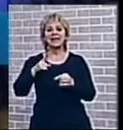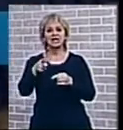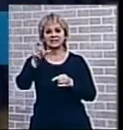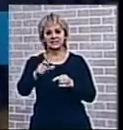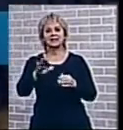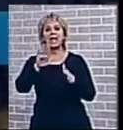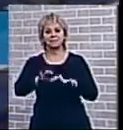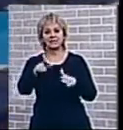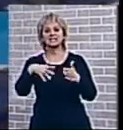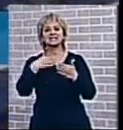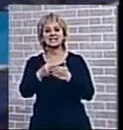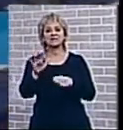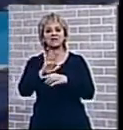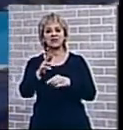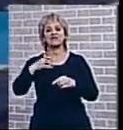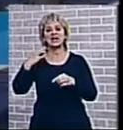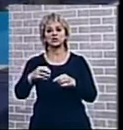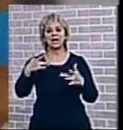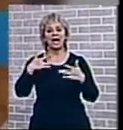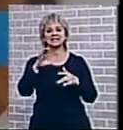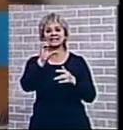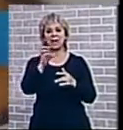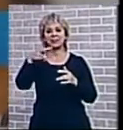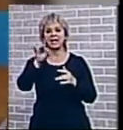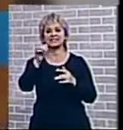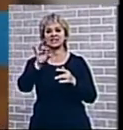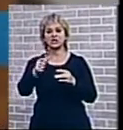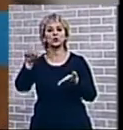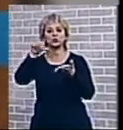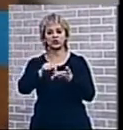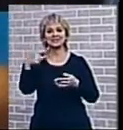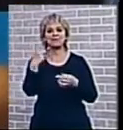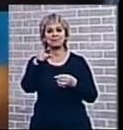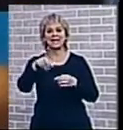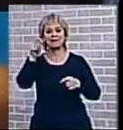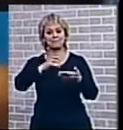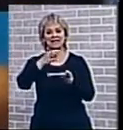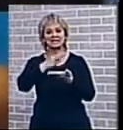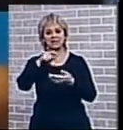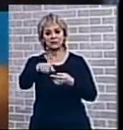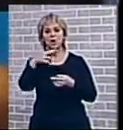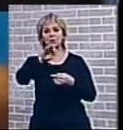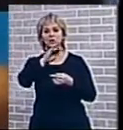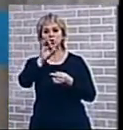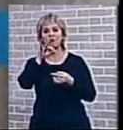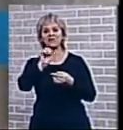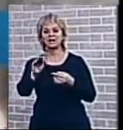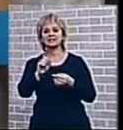на месте, еще и со своим фильмом. Французский актер Сами Насери поучаствовал в первой пресс-конференции «Bridge of Arts».